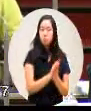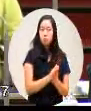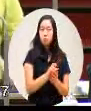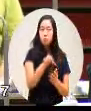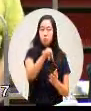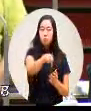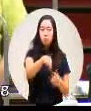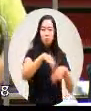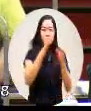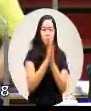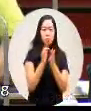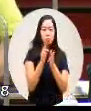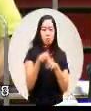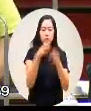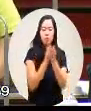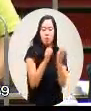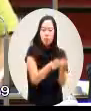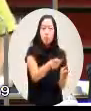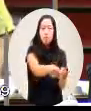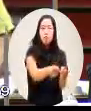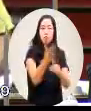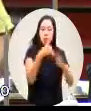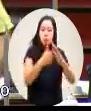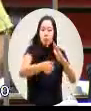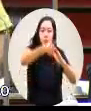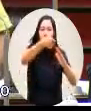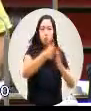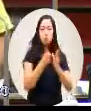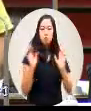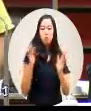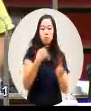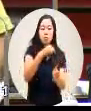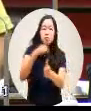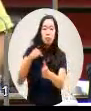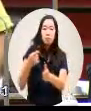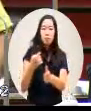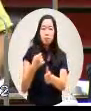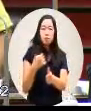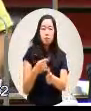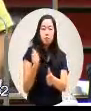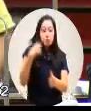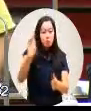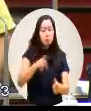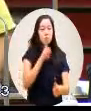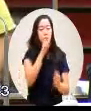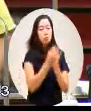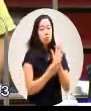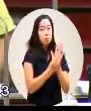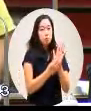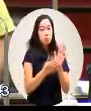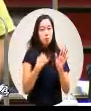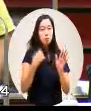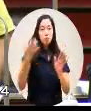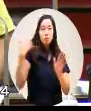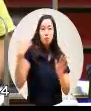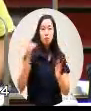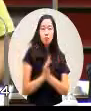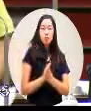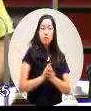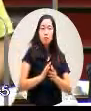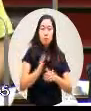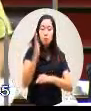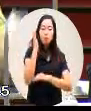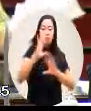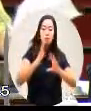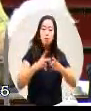专科科校长，你那咧教书，我本身要讲一个例啊。我读圣义国小，